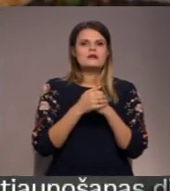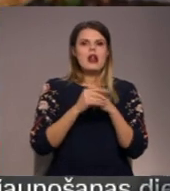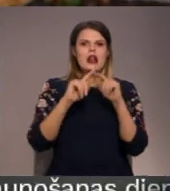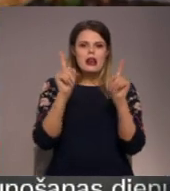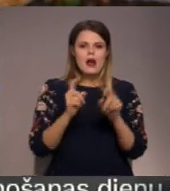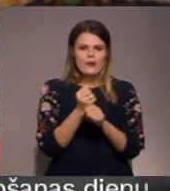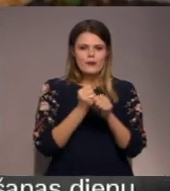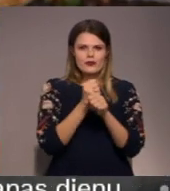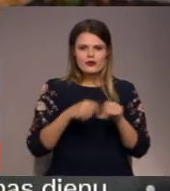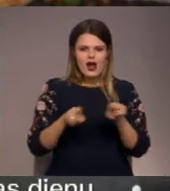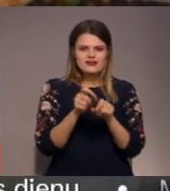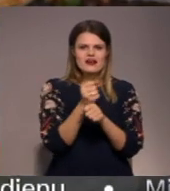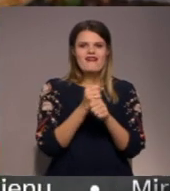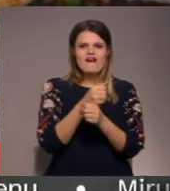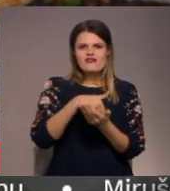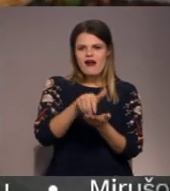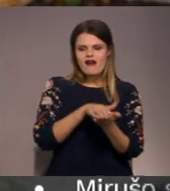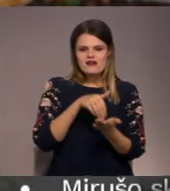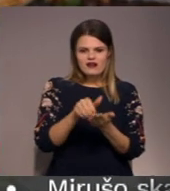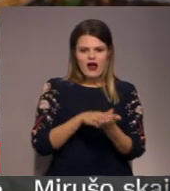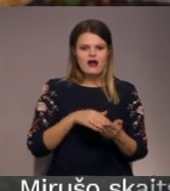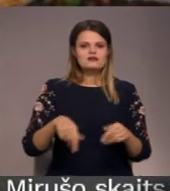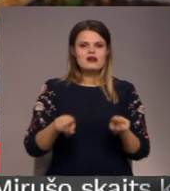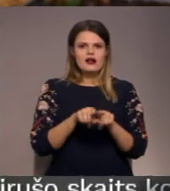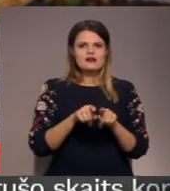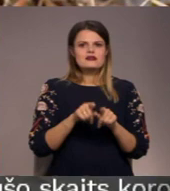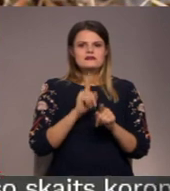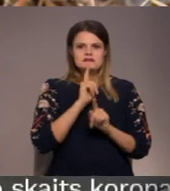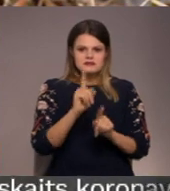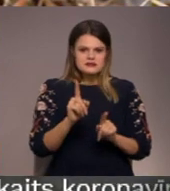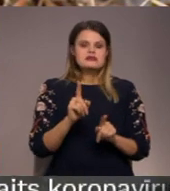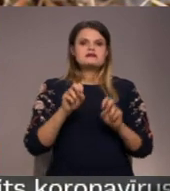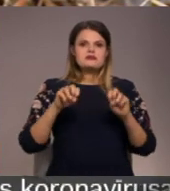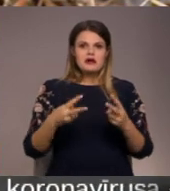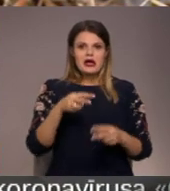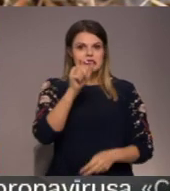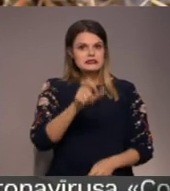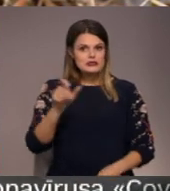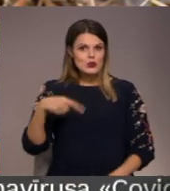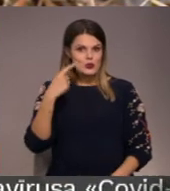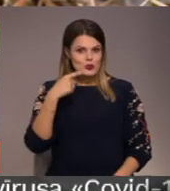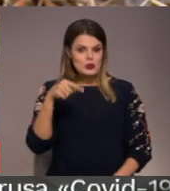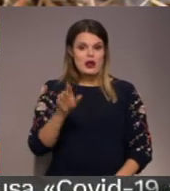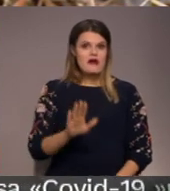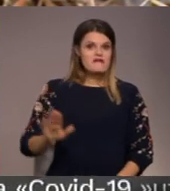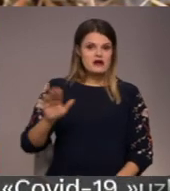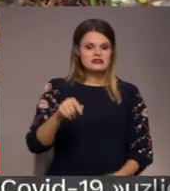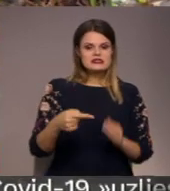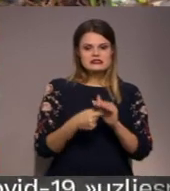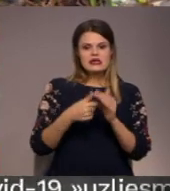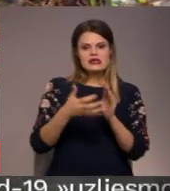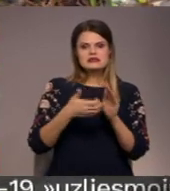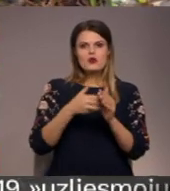un to brūdganā kafijas krāsa ir līdzīga tovarīšu sarkasomu nokrāsai. Speciālisti stāsta, ka ir valstis, kur šo sēnu